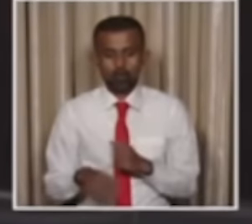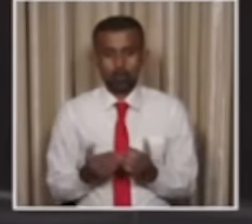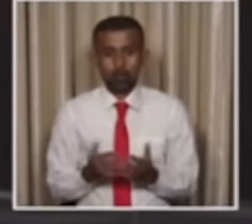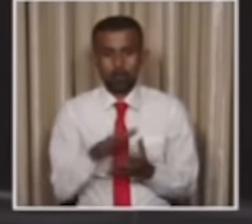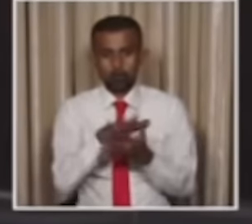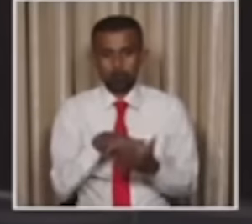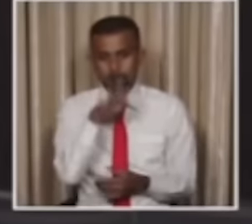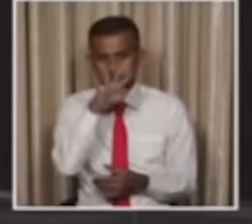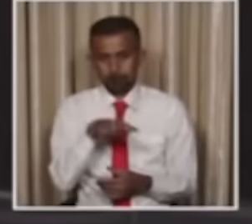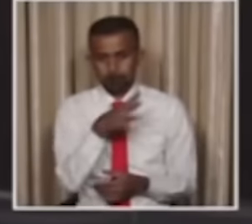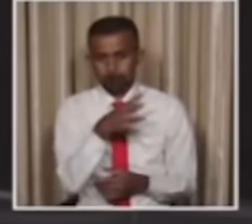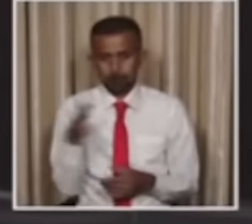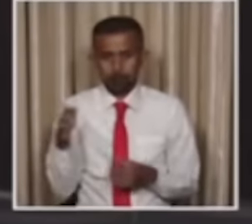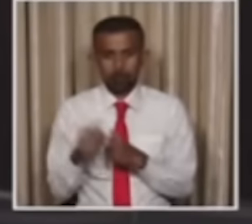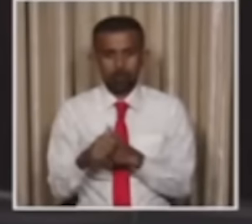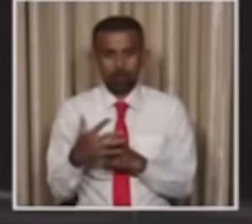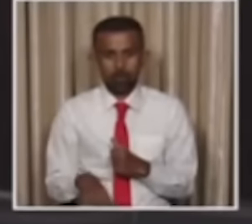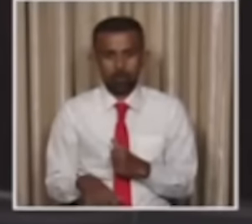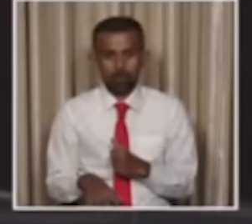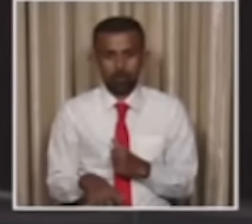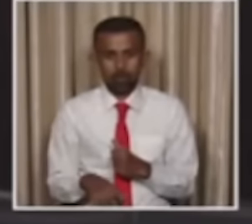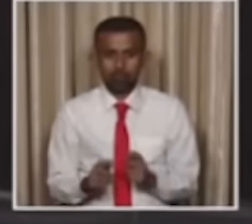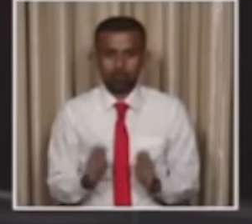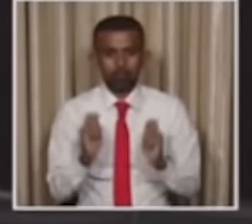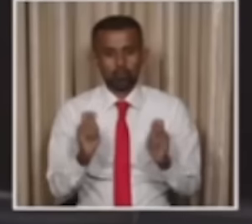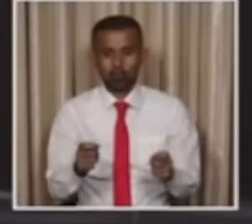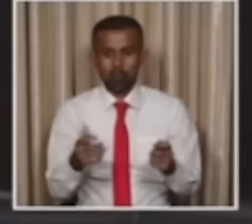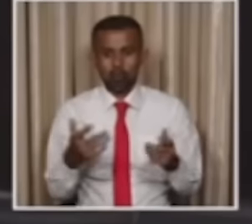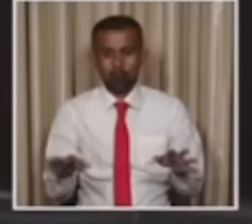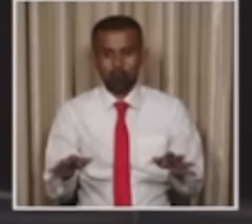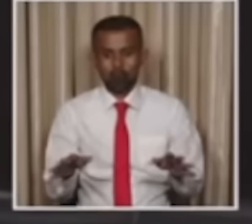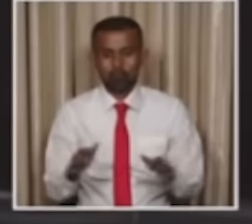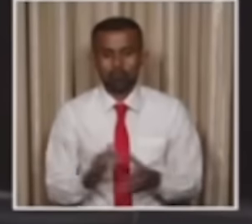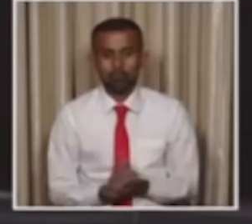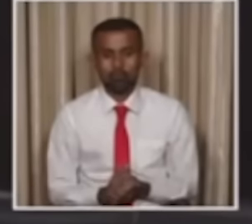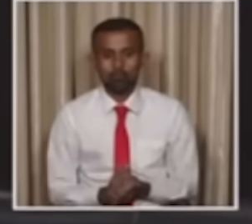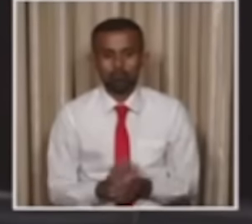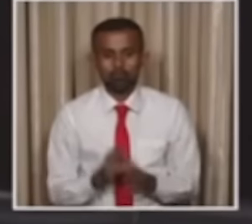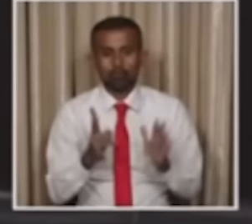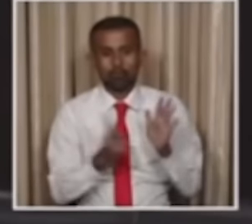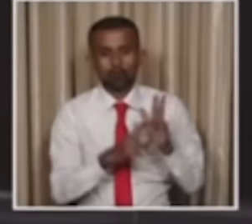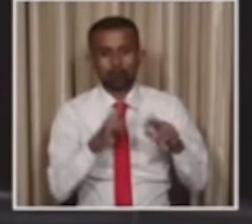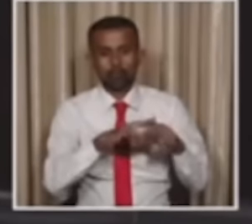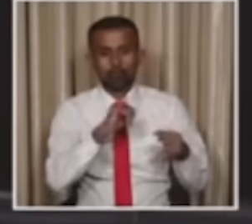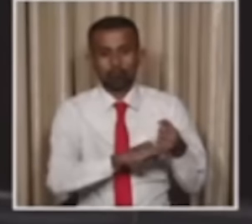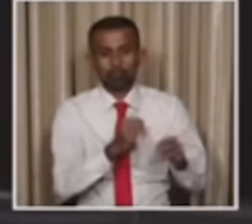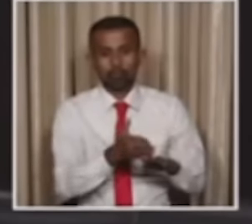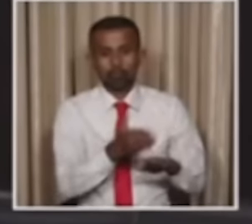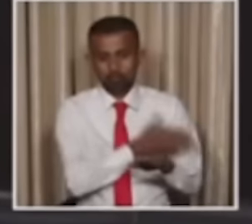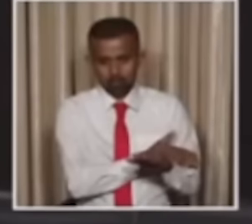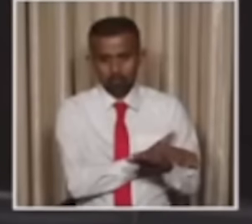එකක් හදලා මං මේ මන්ත්‍රීතුමාලා ඉල්ලුවාම දුන්නා. ඒකෙන් VFS එක එන්ඩ ඉස්සල ඉන්නා